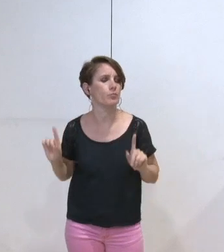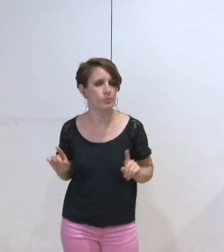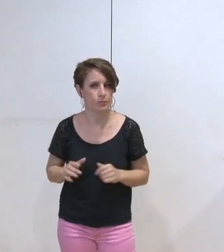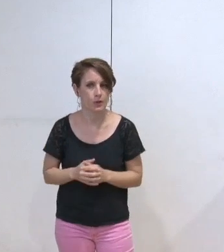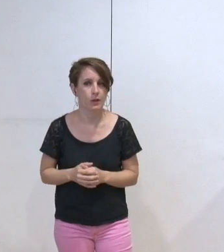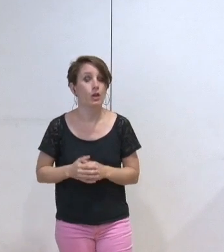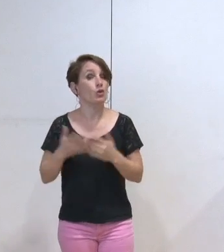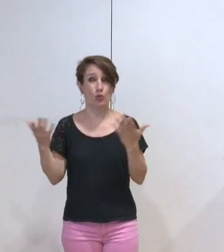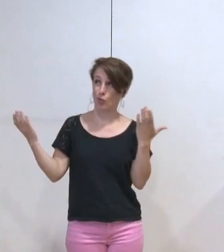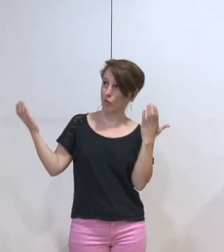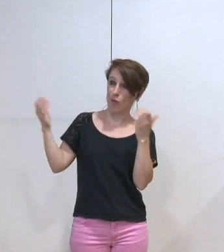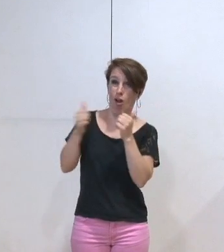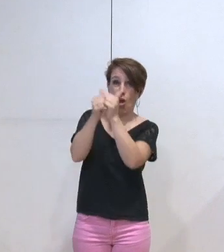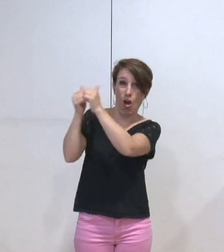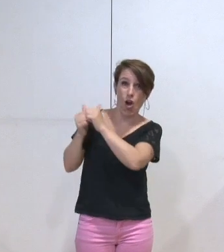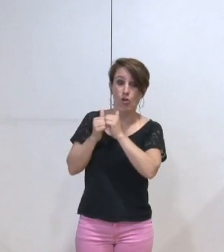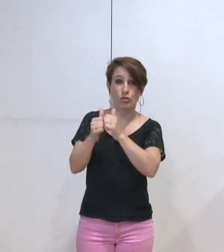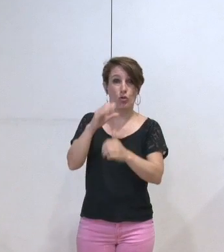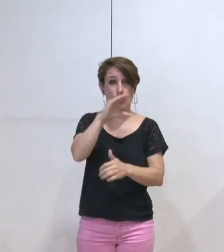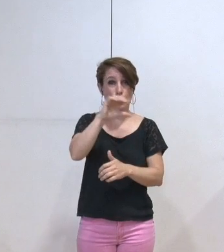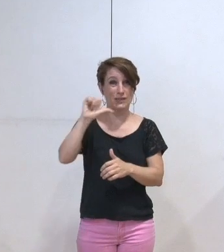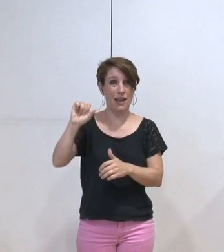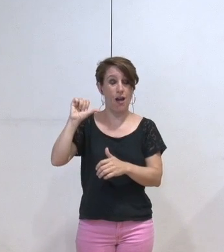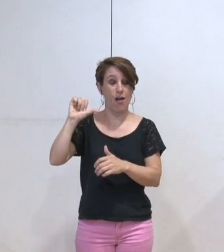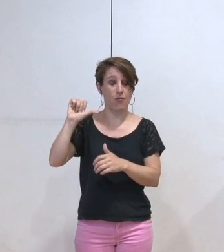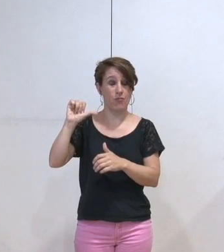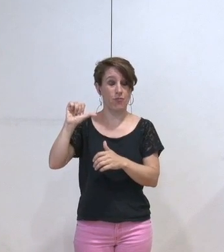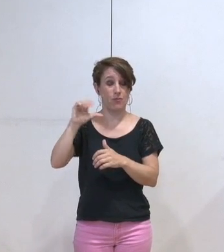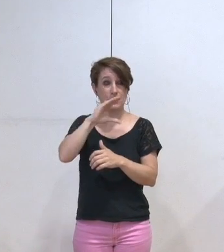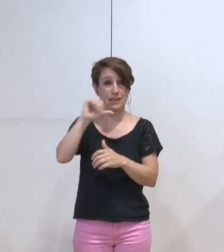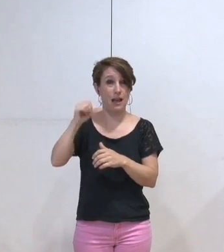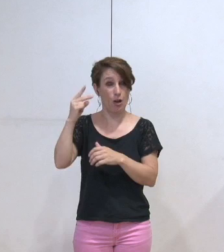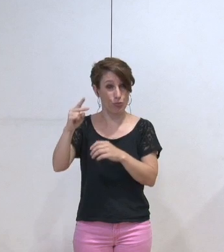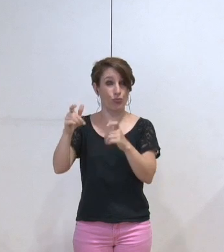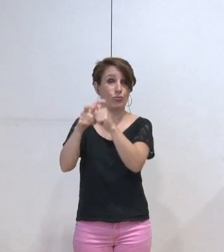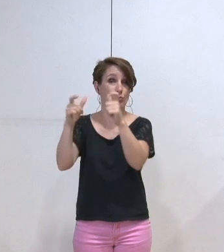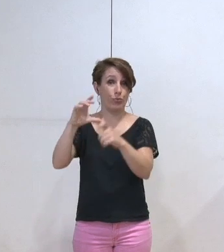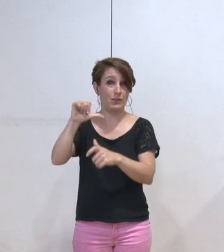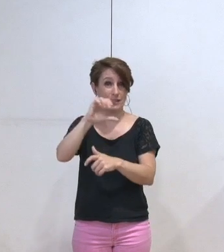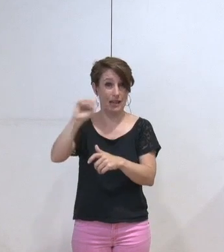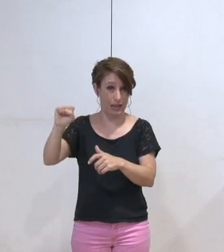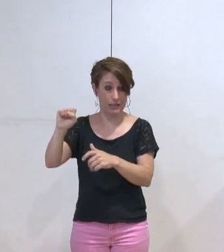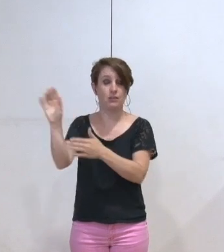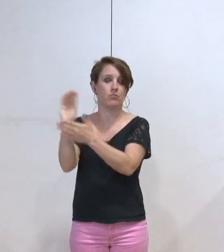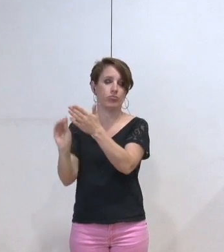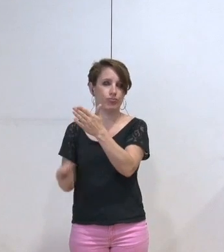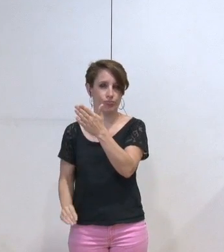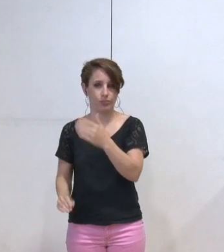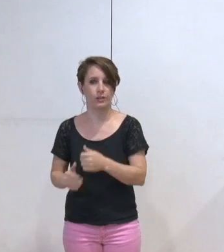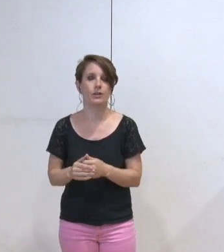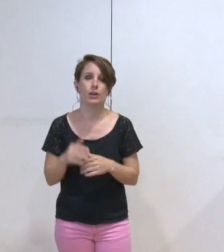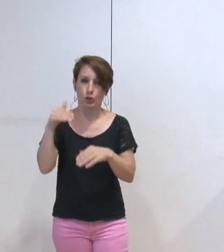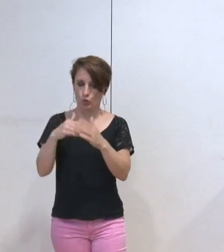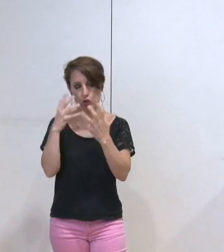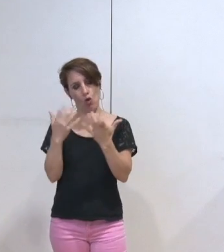rédaction collégiale par le conseil d'administration nous souhaitons que ce plan stratégique définisse un cap nous permettant d'orienter nos